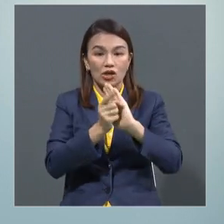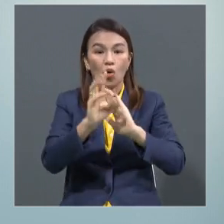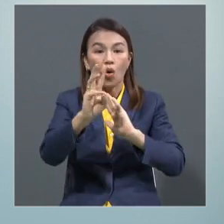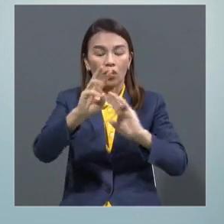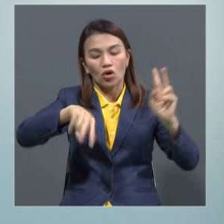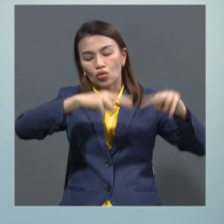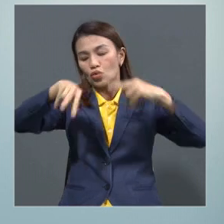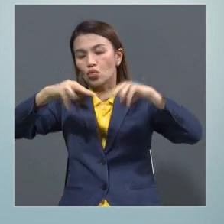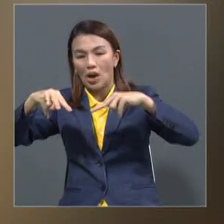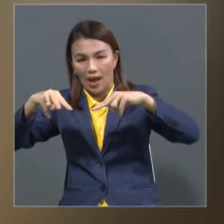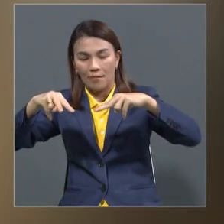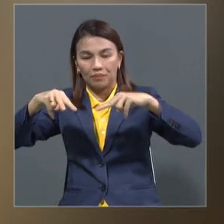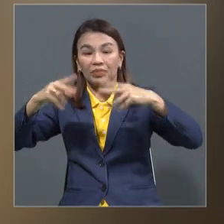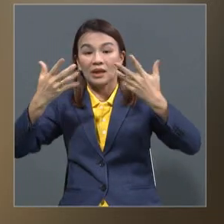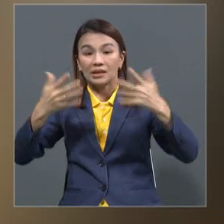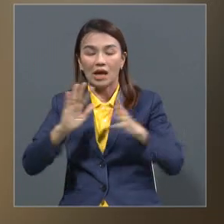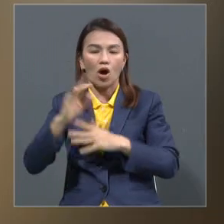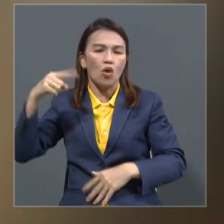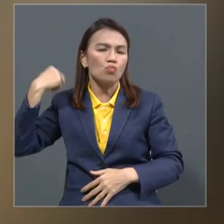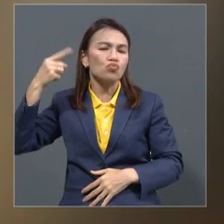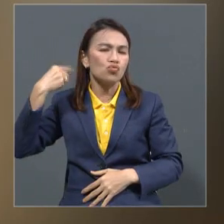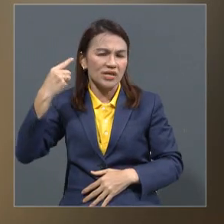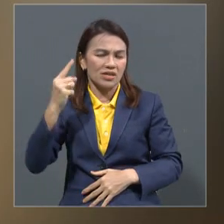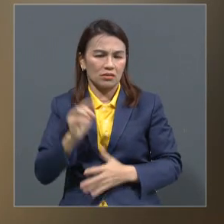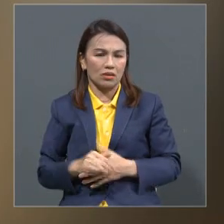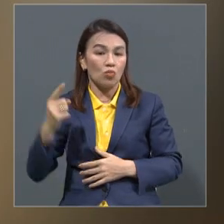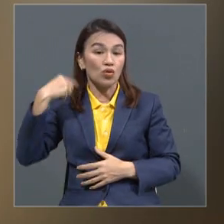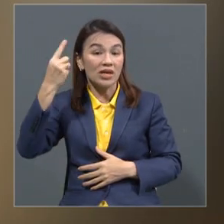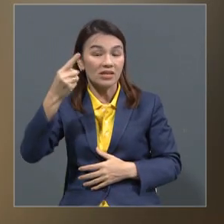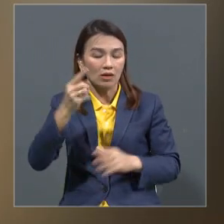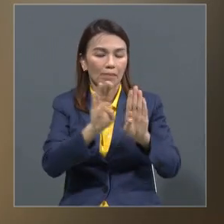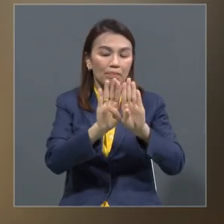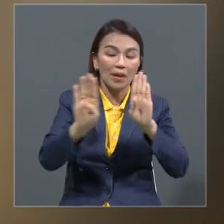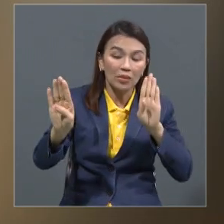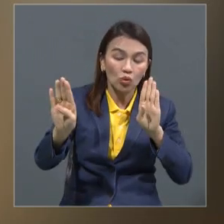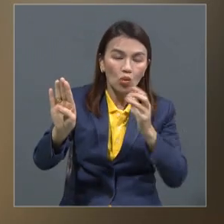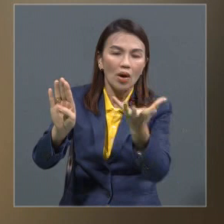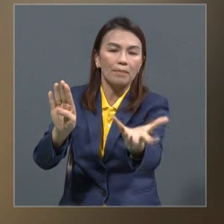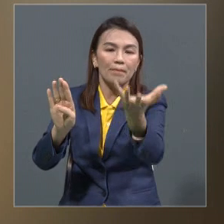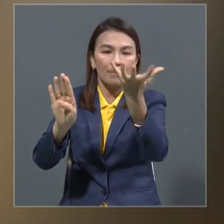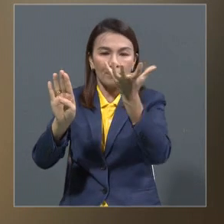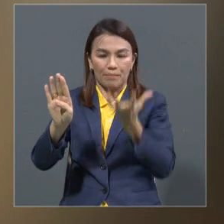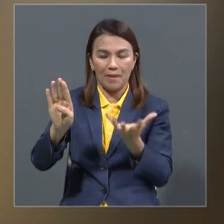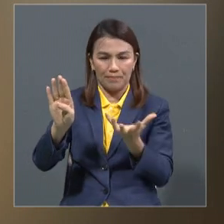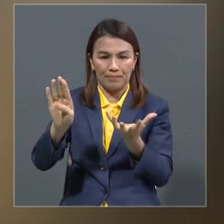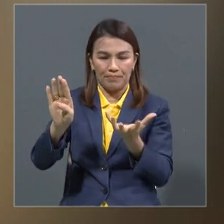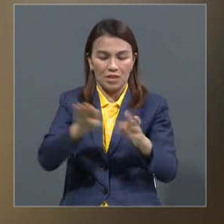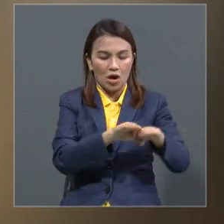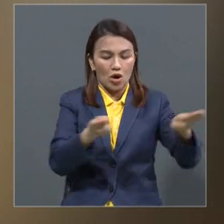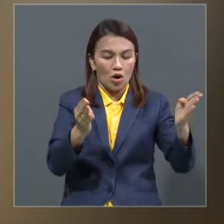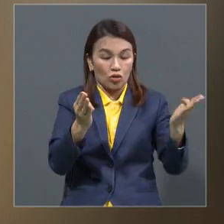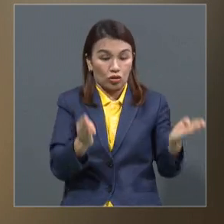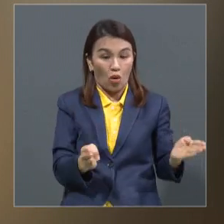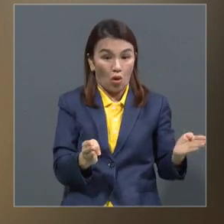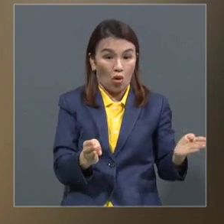แขกกลุ่มนี้ตอนนั้นเนี่ยมีหญิงหมายเลข 5เป็นคนออกมารับอาหารแล้วก็เครื่องดื่มนำไปวางไว้บนโต๊ะสี่เหลี่ยมส่วนชุด